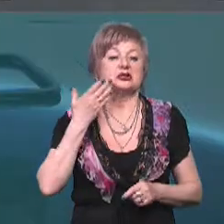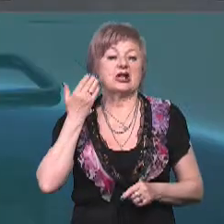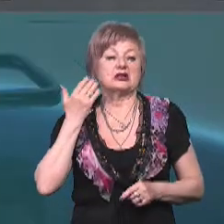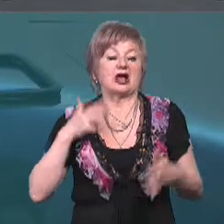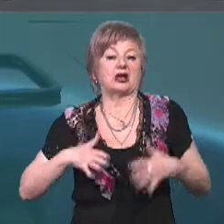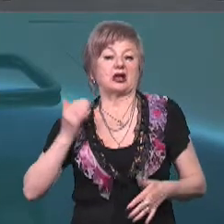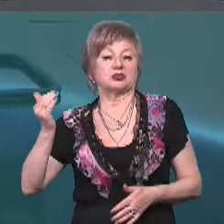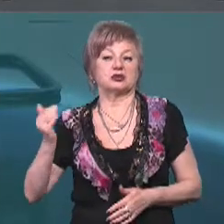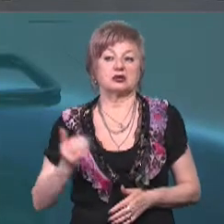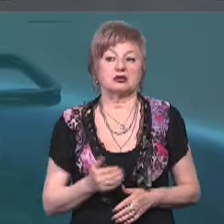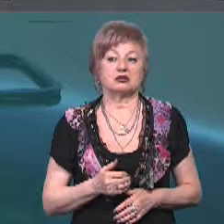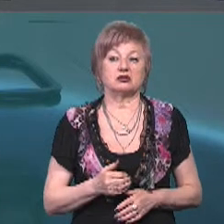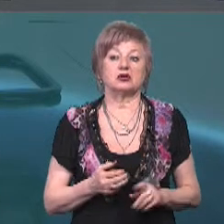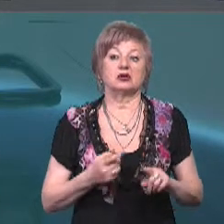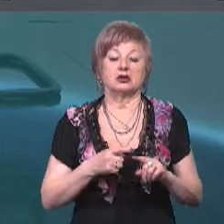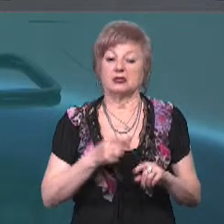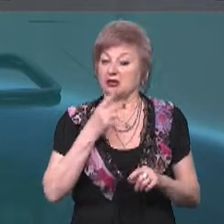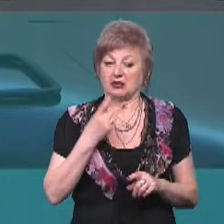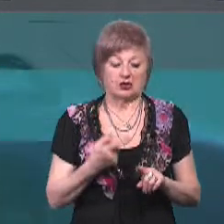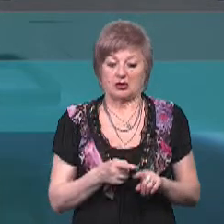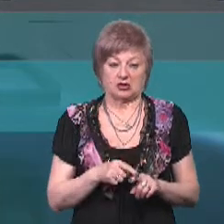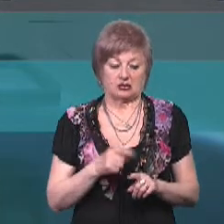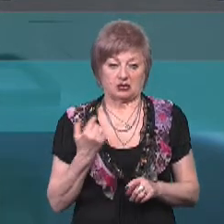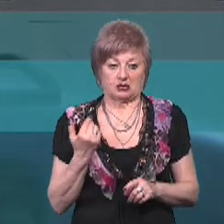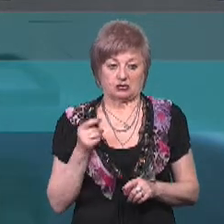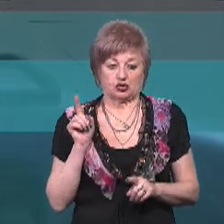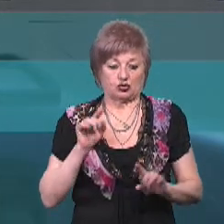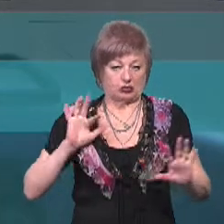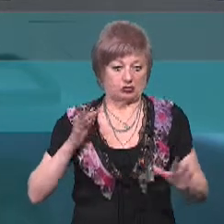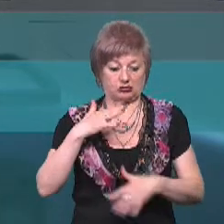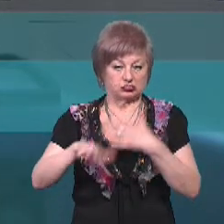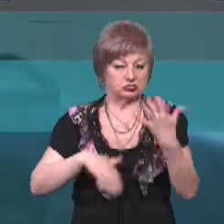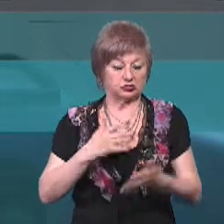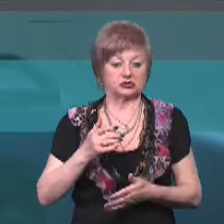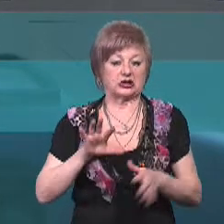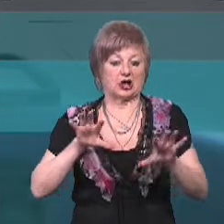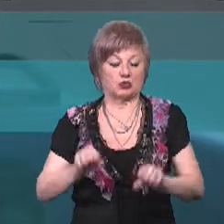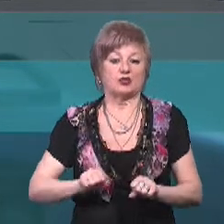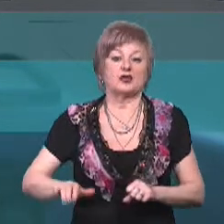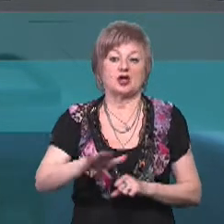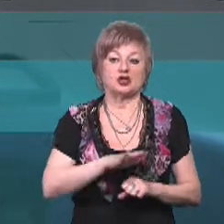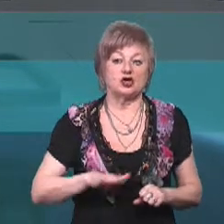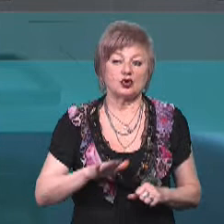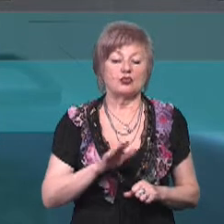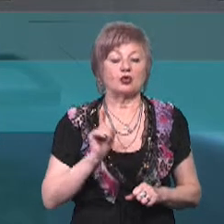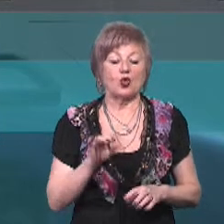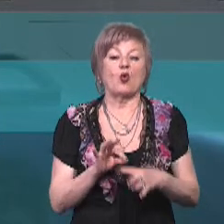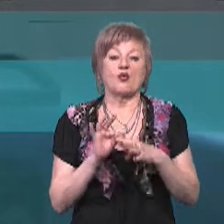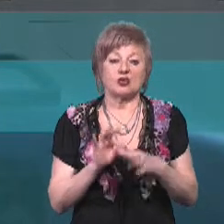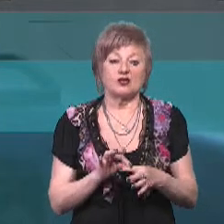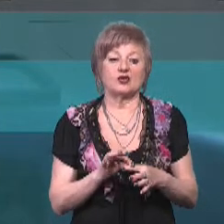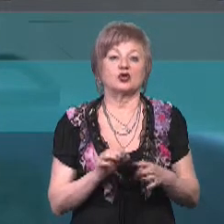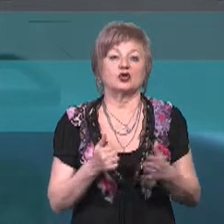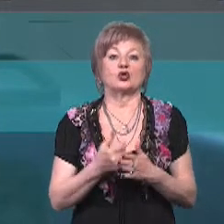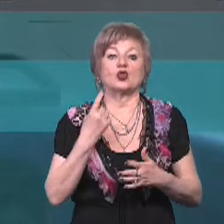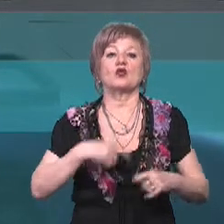і розуміємо, що те правове свавілля, яке відбувається там, зокрема на окупованих територіях, воно призводить до одного